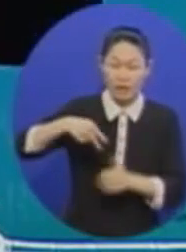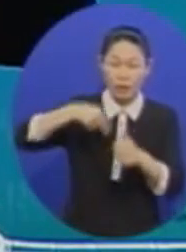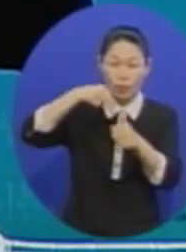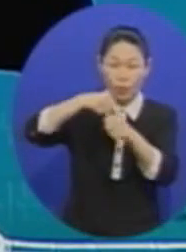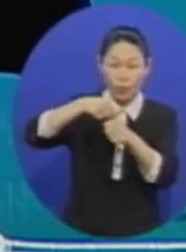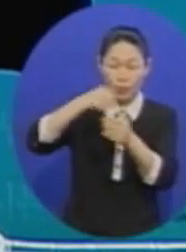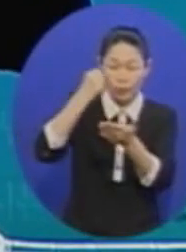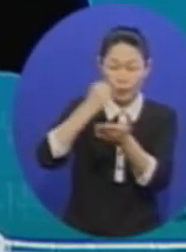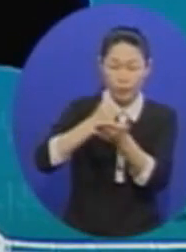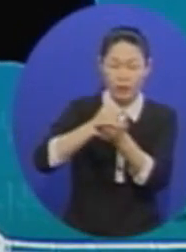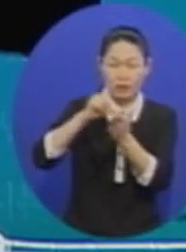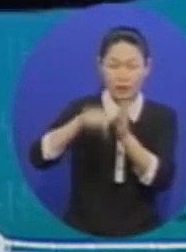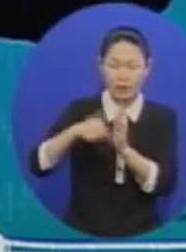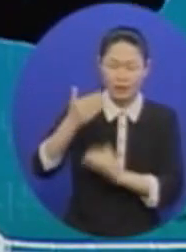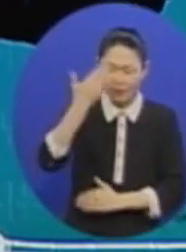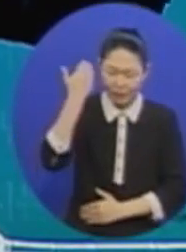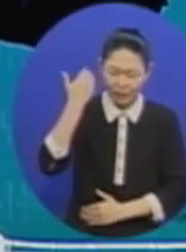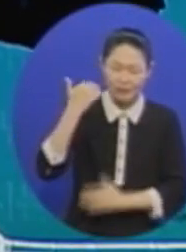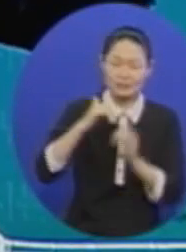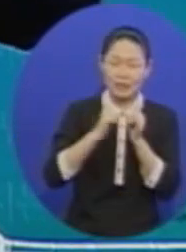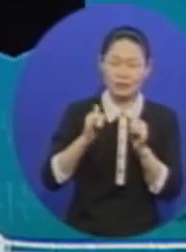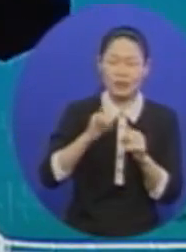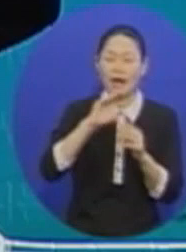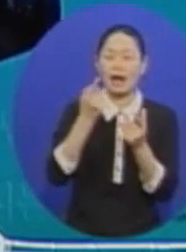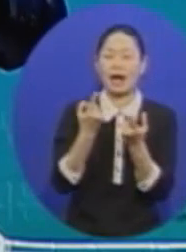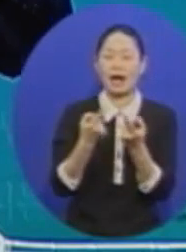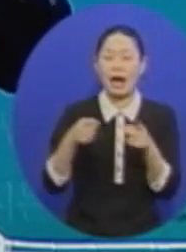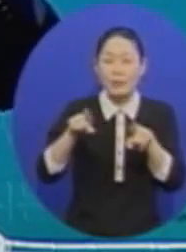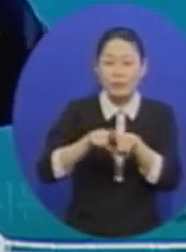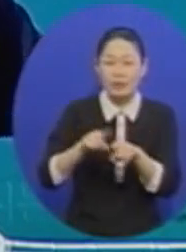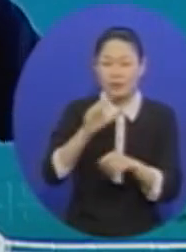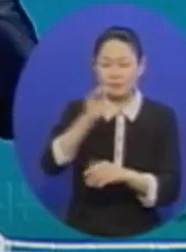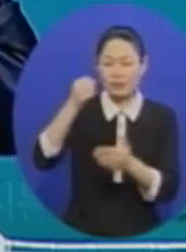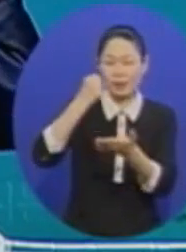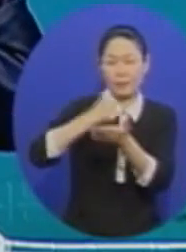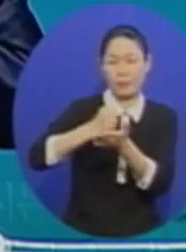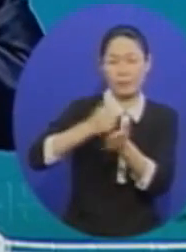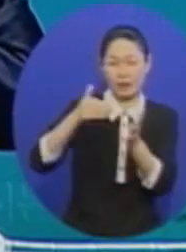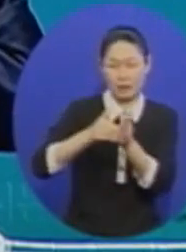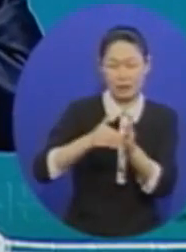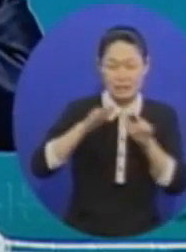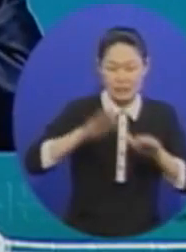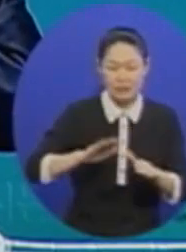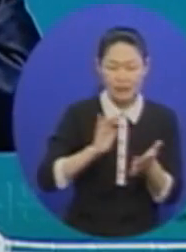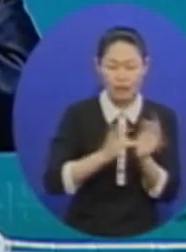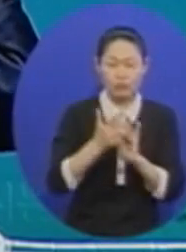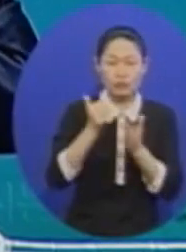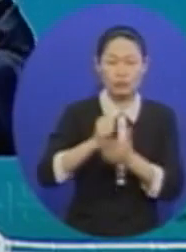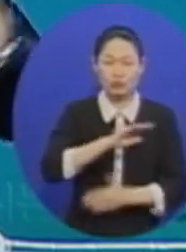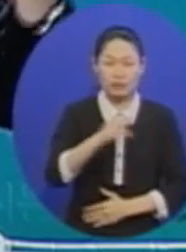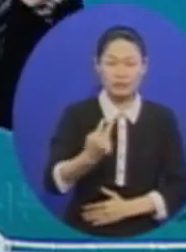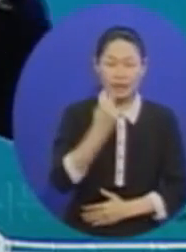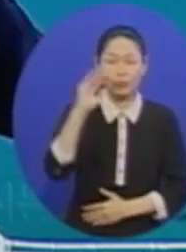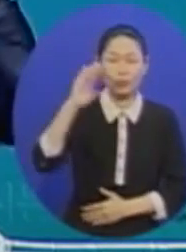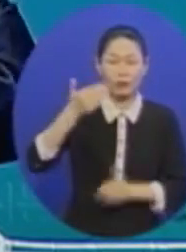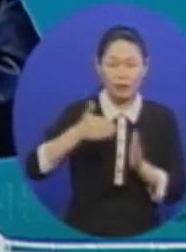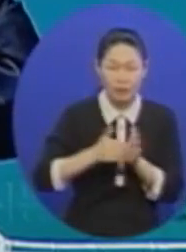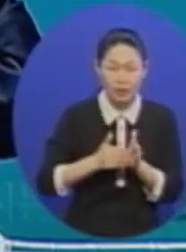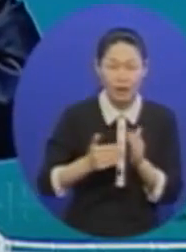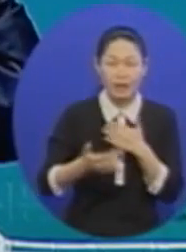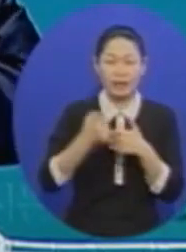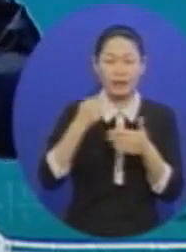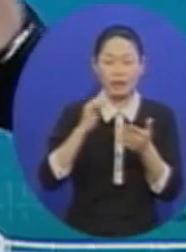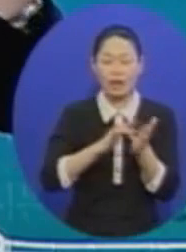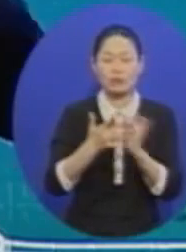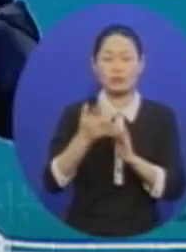사람도 함께 십자가에 못 박혔다 이제는 예수님이 우리 생명이 되셨다 예수님 이제 내 마음의